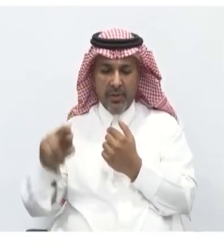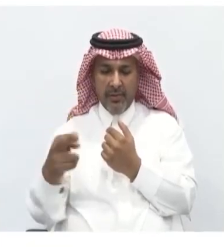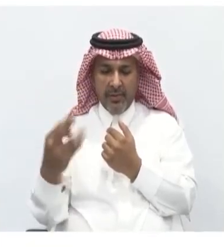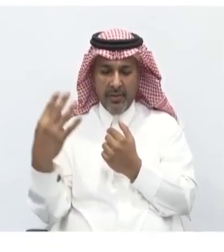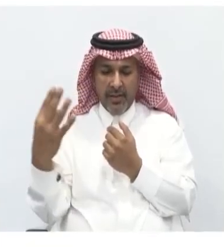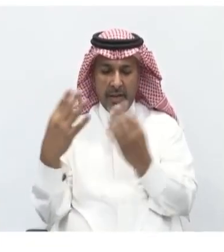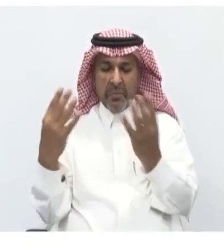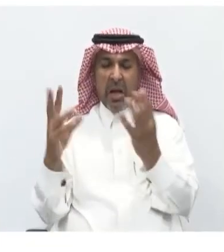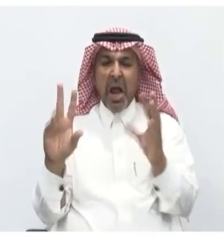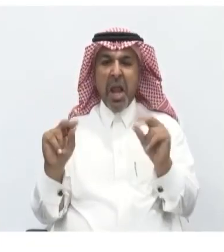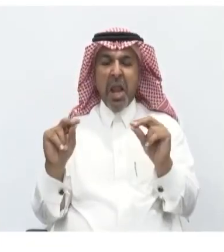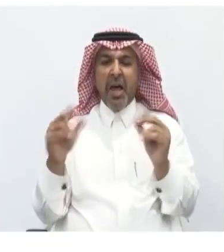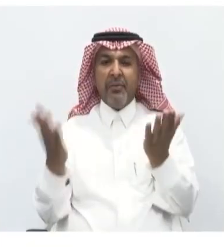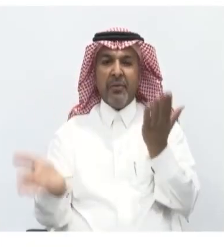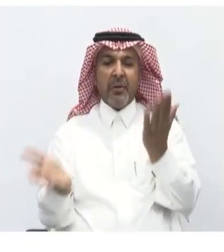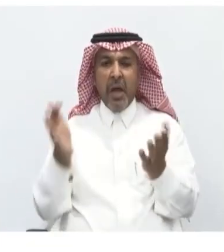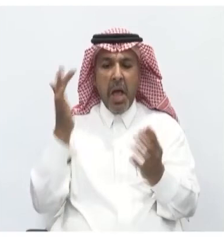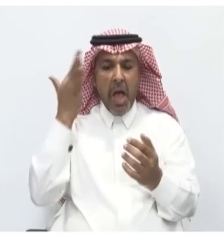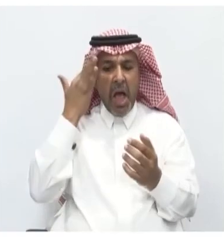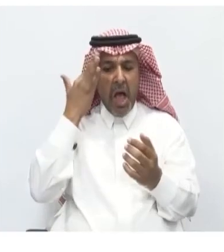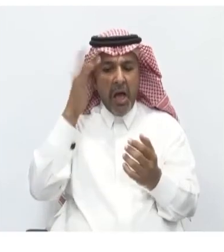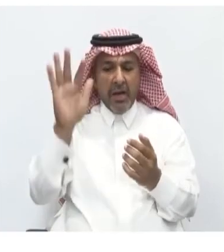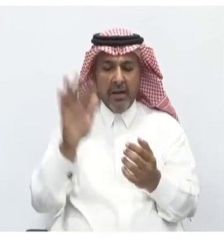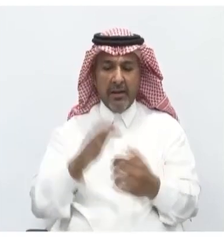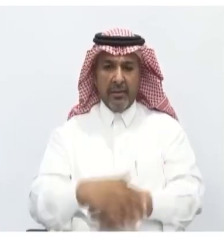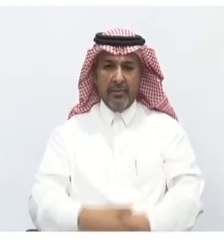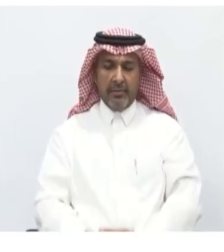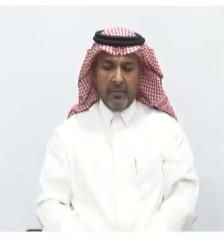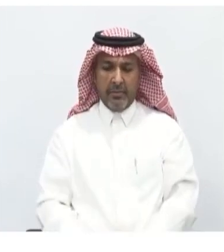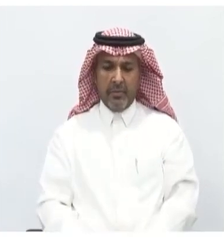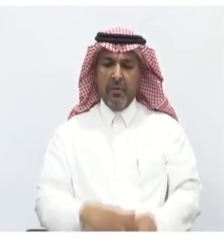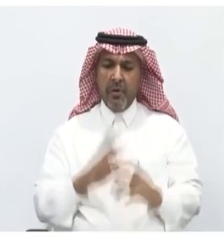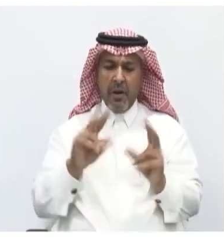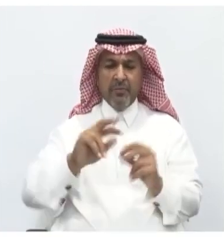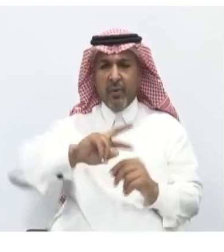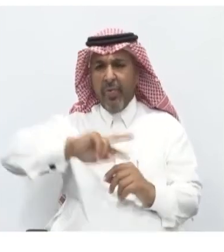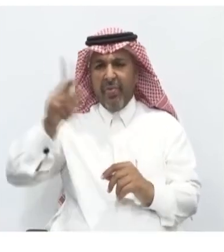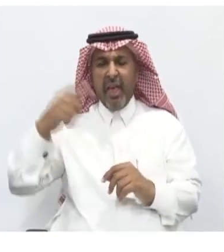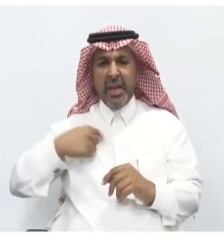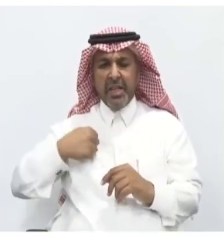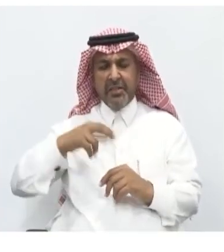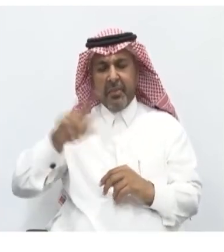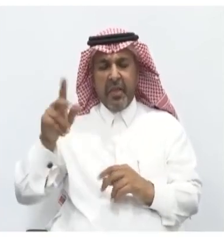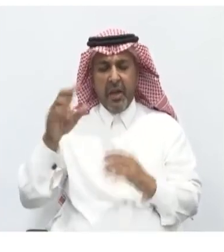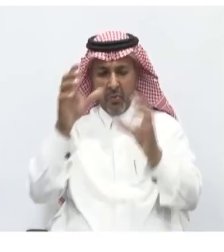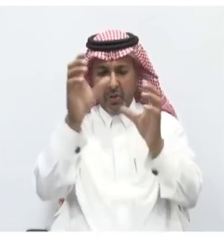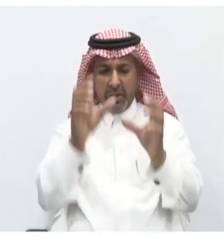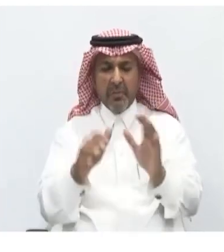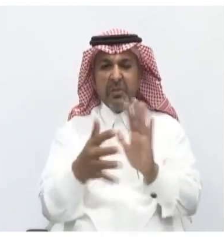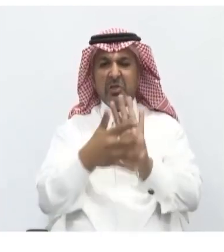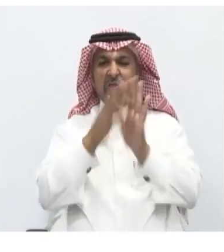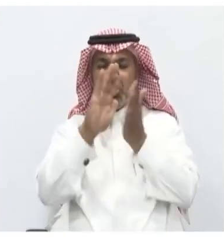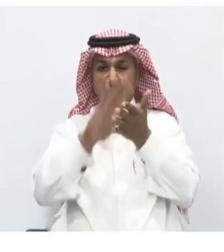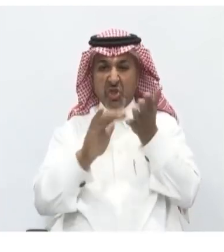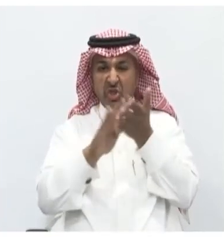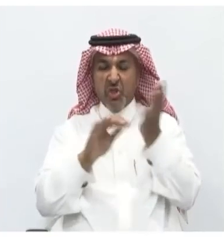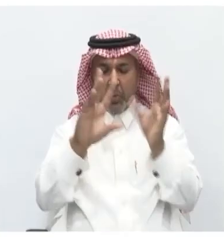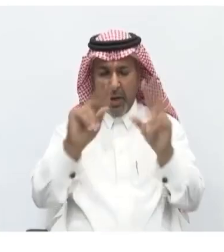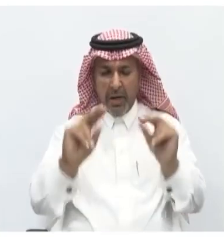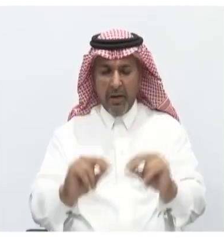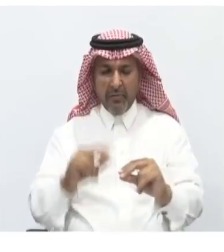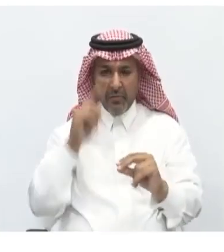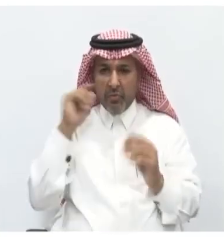المعادله تستطيع اختيار اي معادله اخرى وكتابه نفس الجدول بهذه الطريقه والتدرب عليها